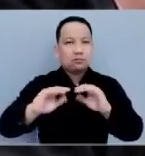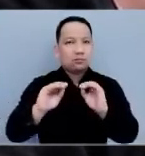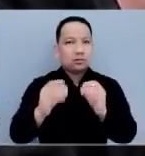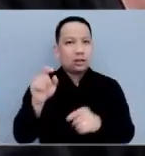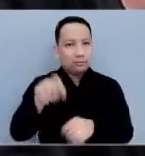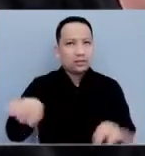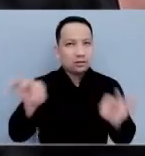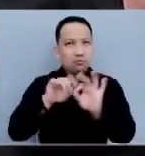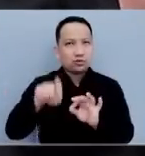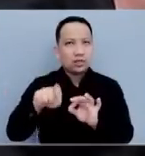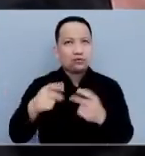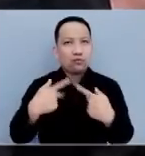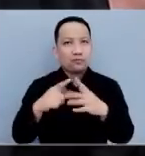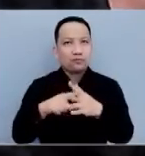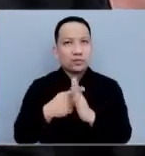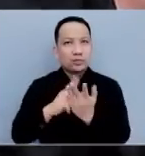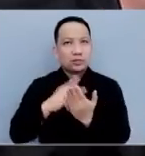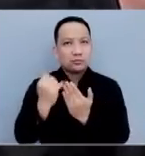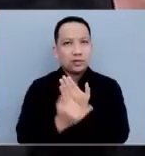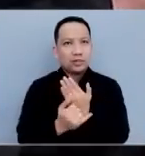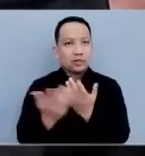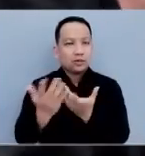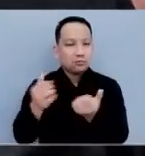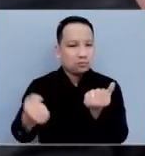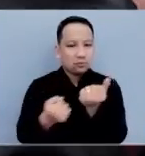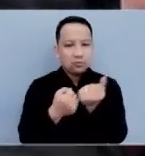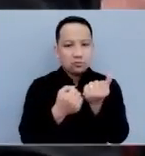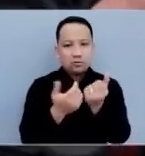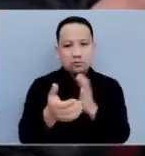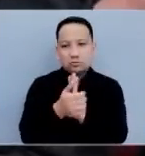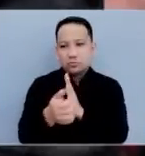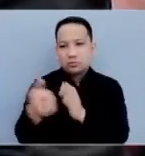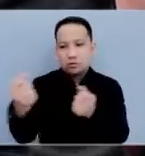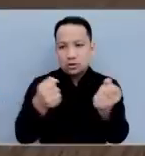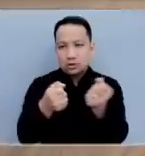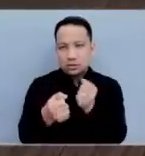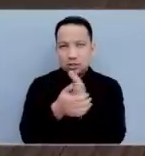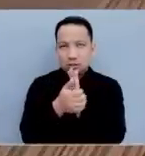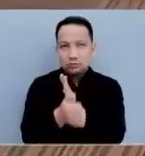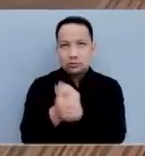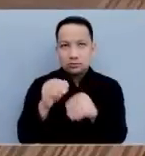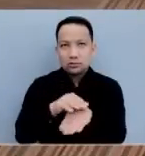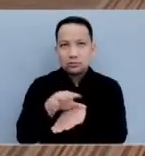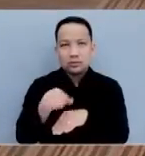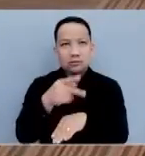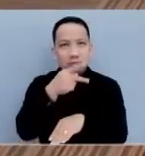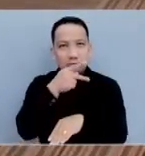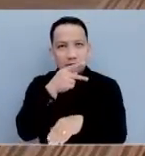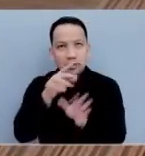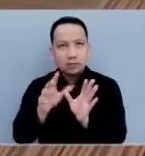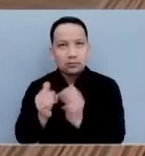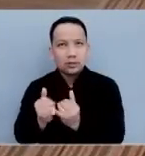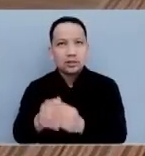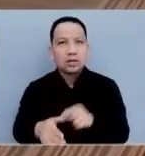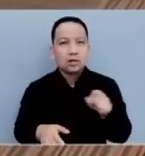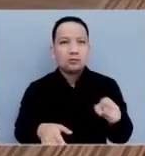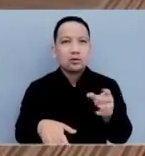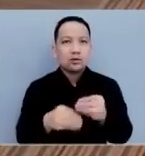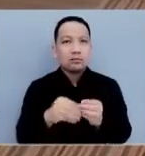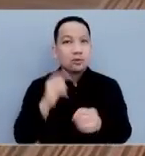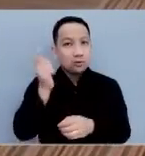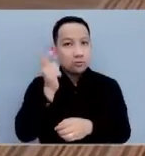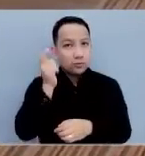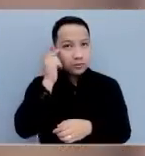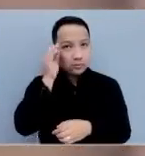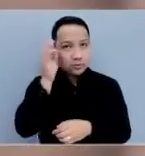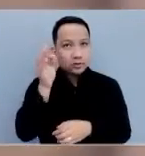massive undertaking that requires the resources and expertise of the private sector. Ayon pa kay Governor Fernando,